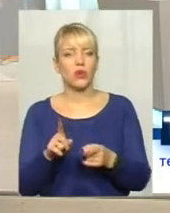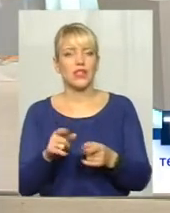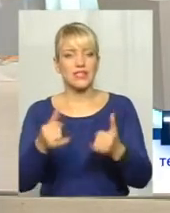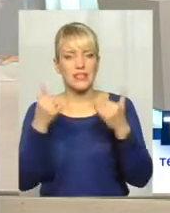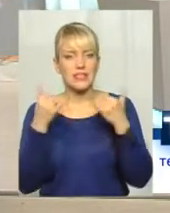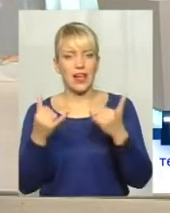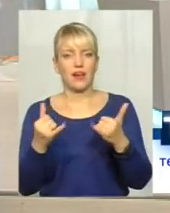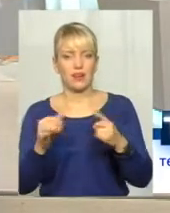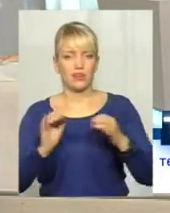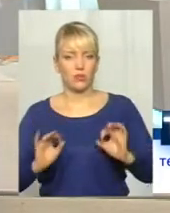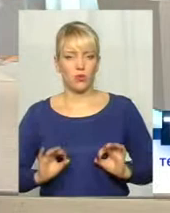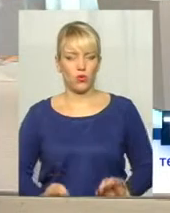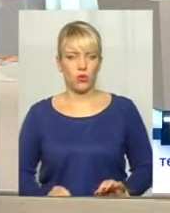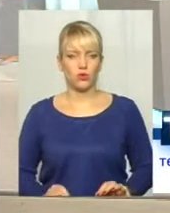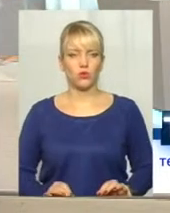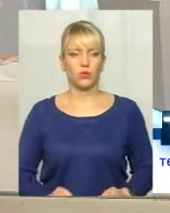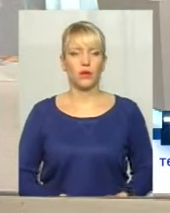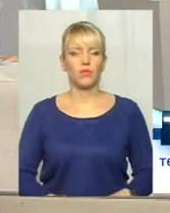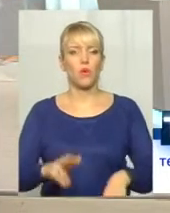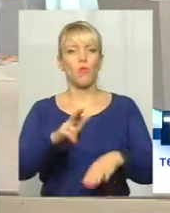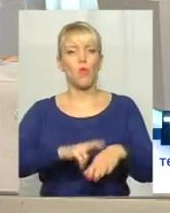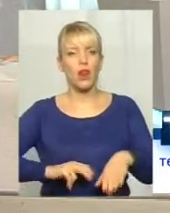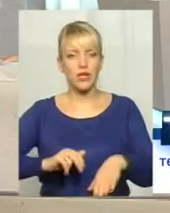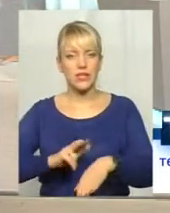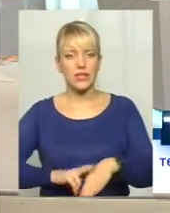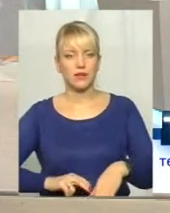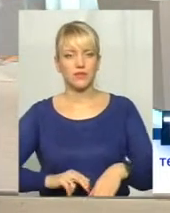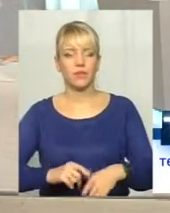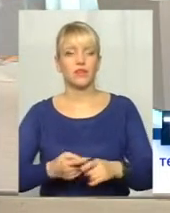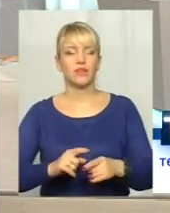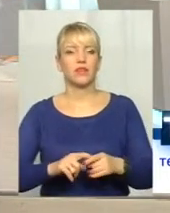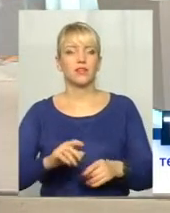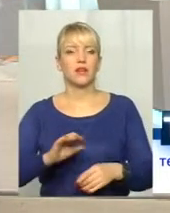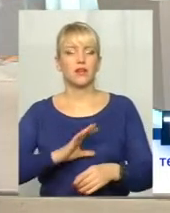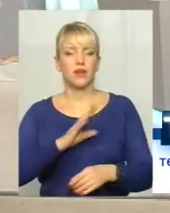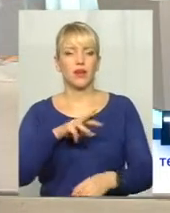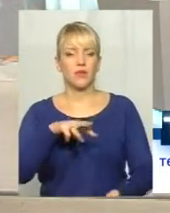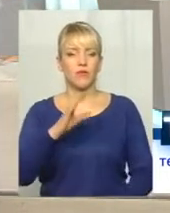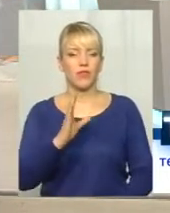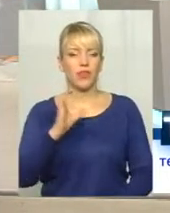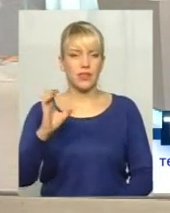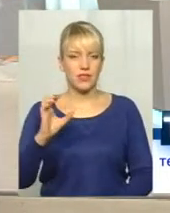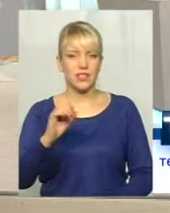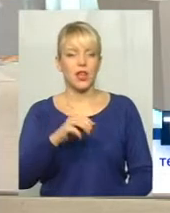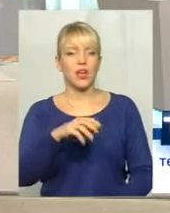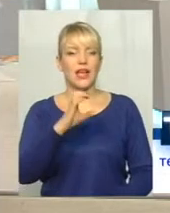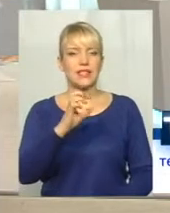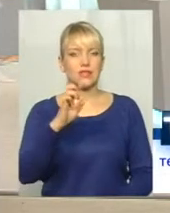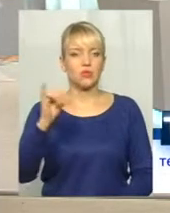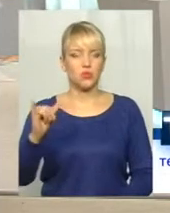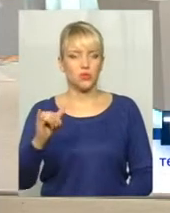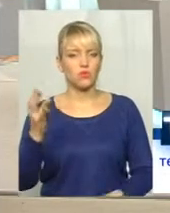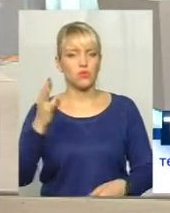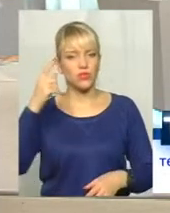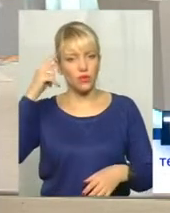зараз прокуратура, поліція, там додав колишня МВС, СБУ, вони зрозуміли,